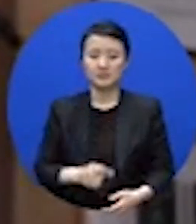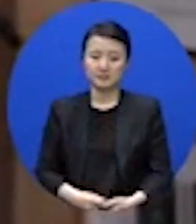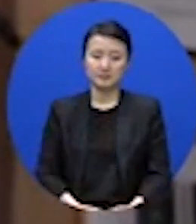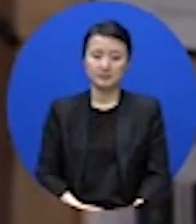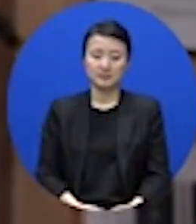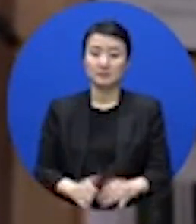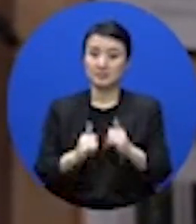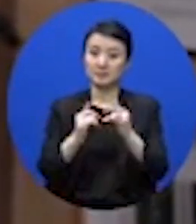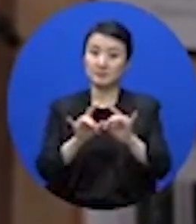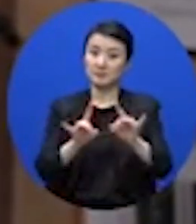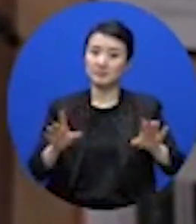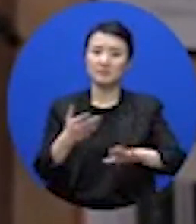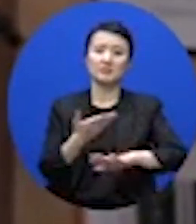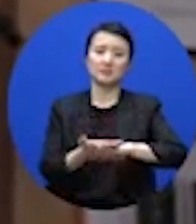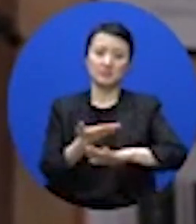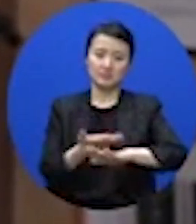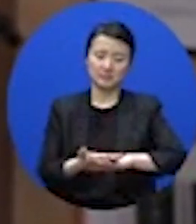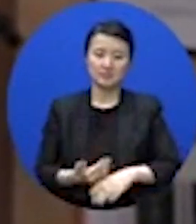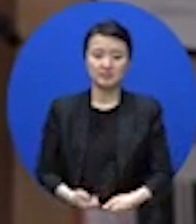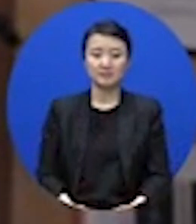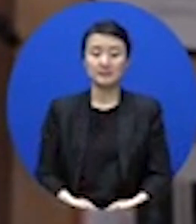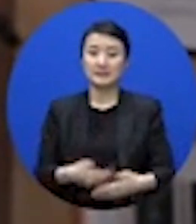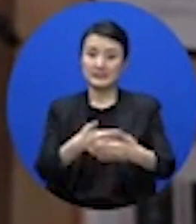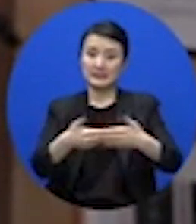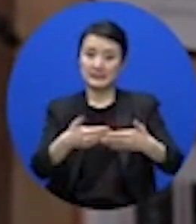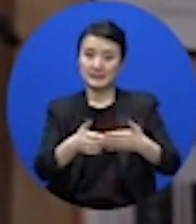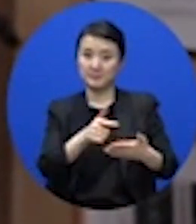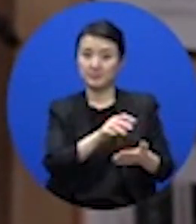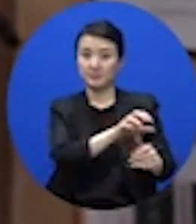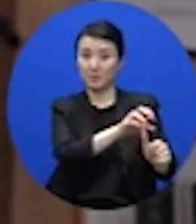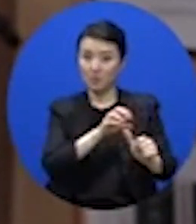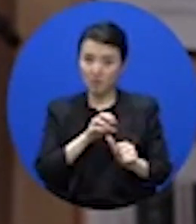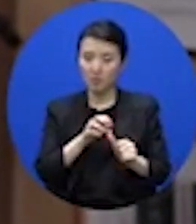참 다르답니다. 이런 식으로 우리가 미술 작품을 통해서